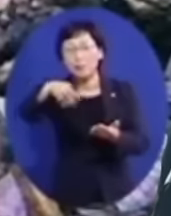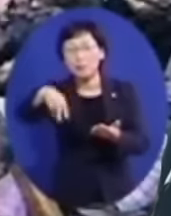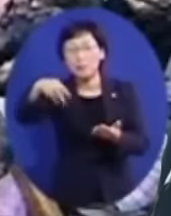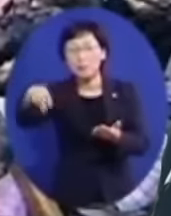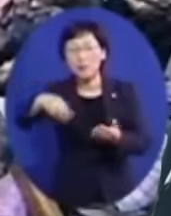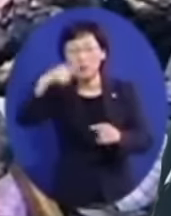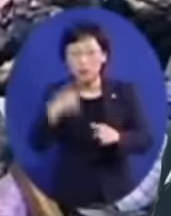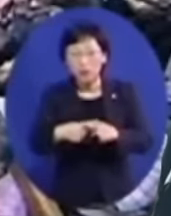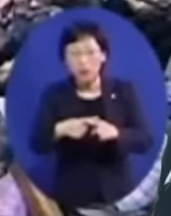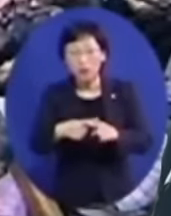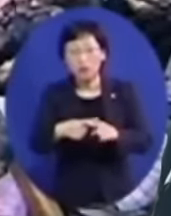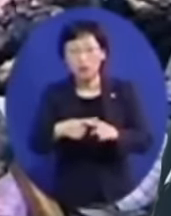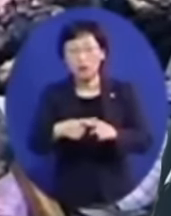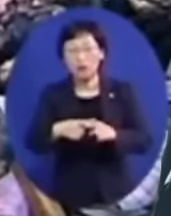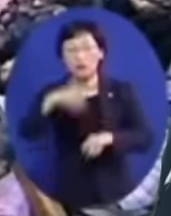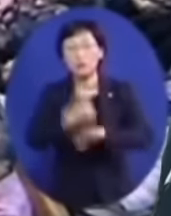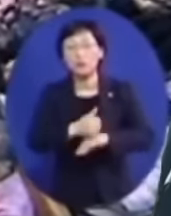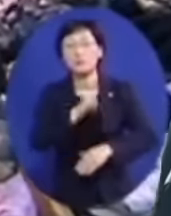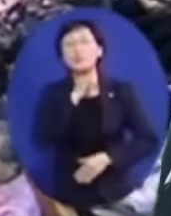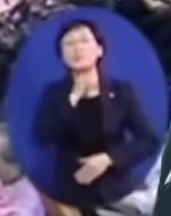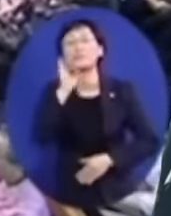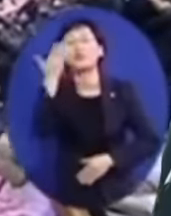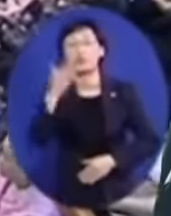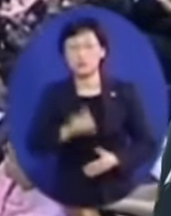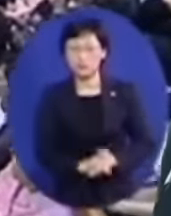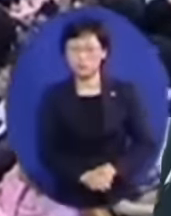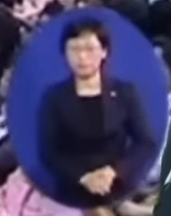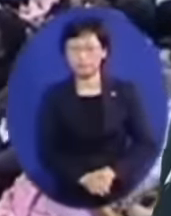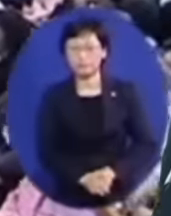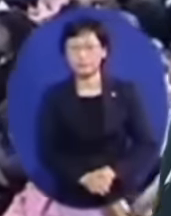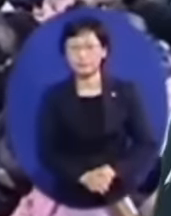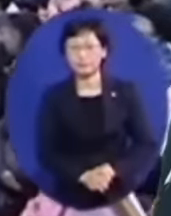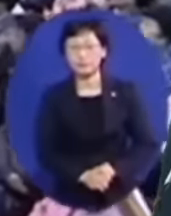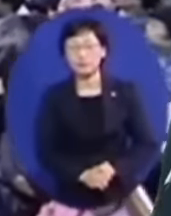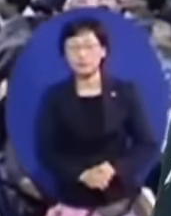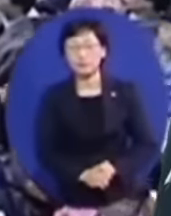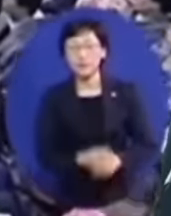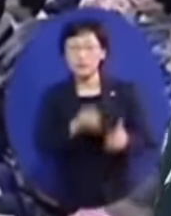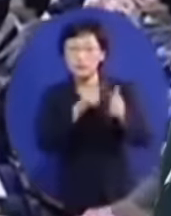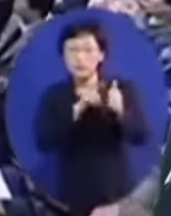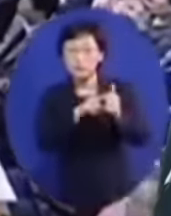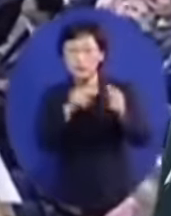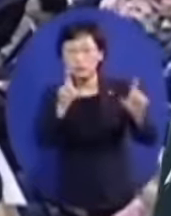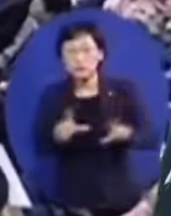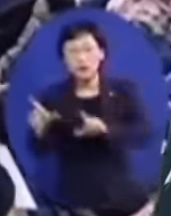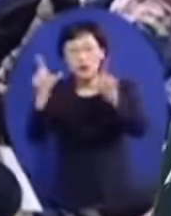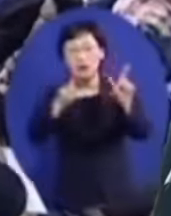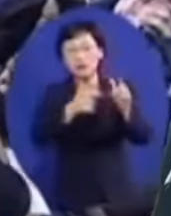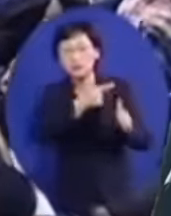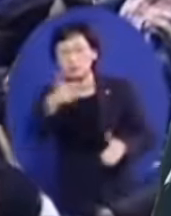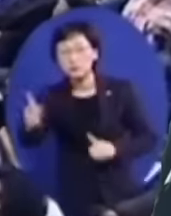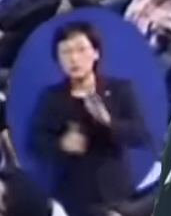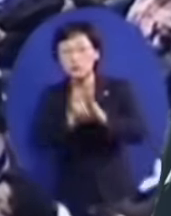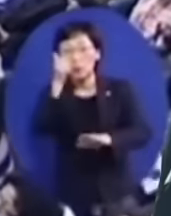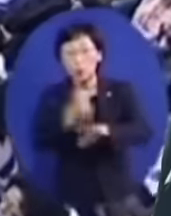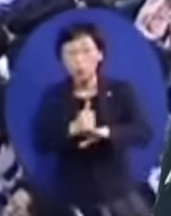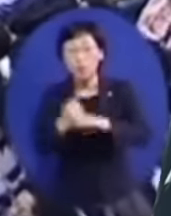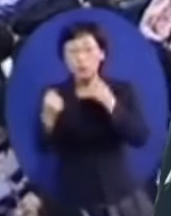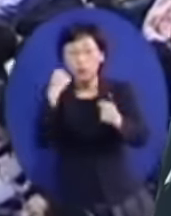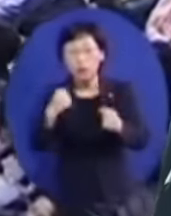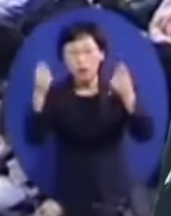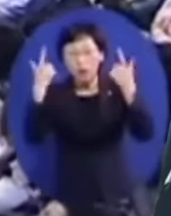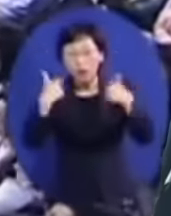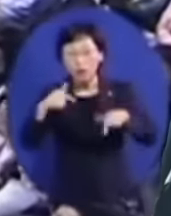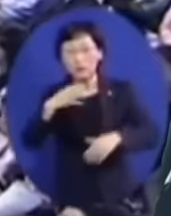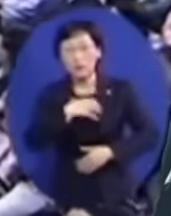살다가 결국에는 자살하고 말한 것입니다. 그는 삶의 큰 성공에도 불구하고 항상 불안과